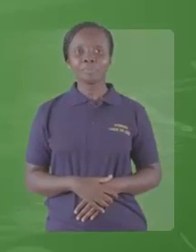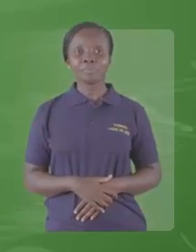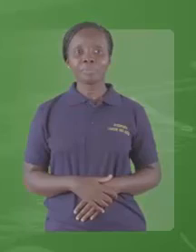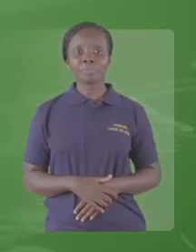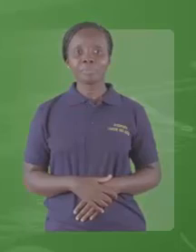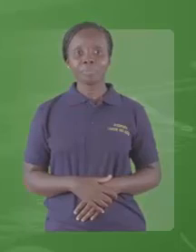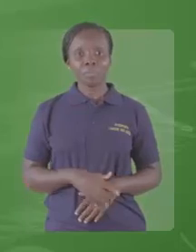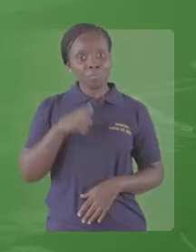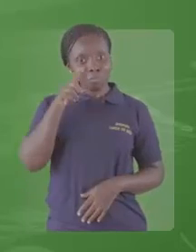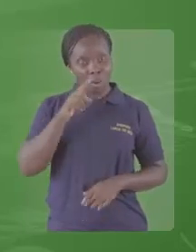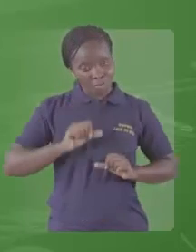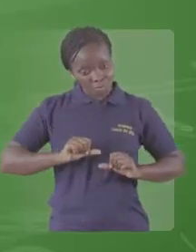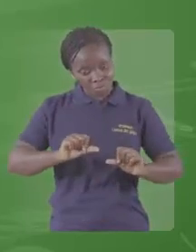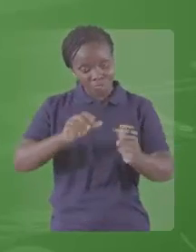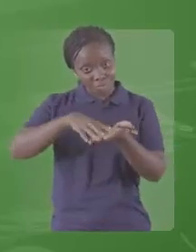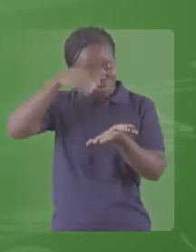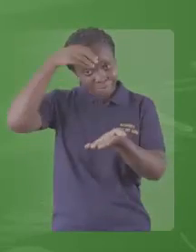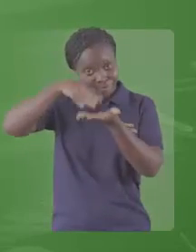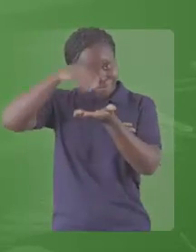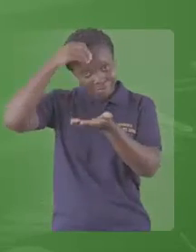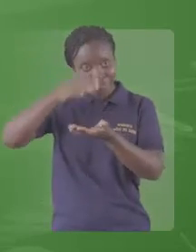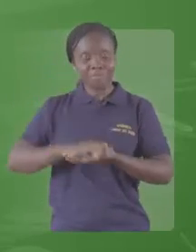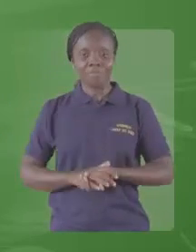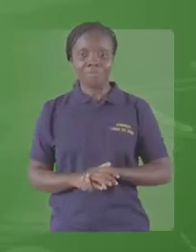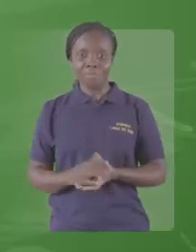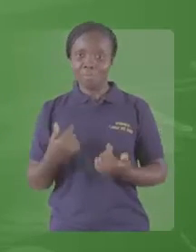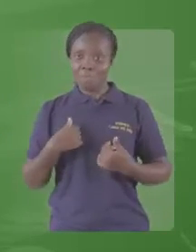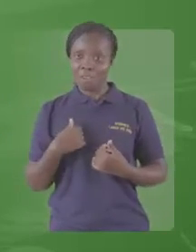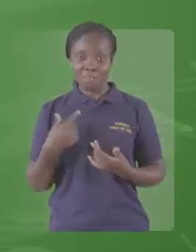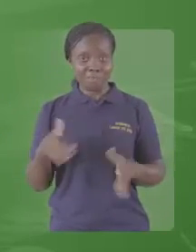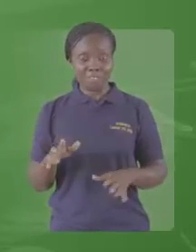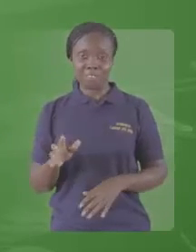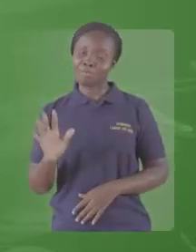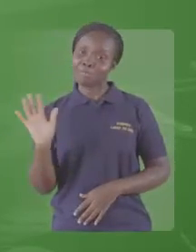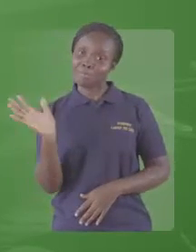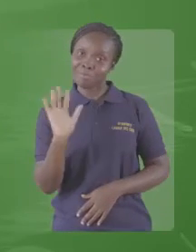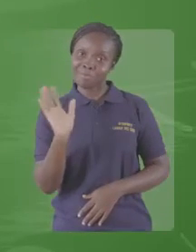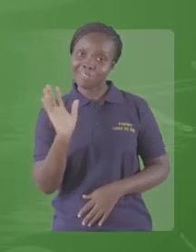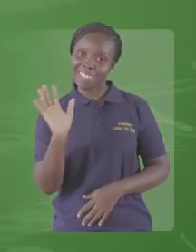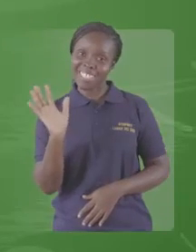leçon. Quant à moi, je vous dis au revoir et à la prochaine leçon.